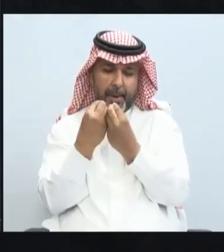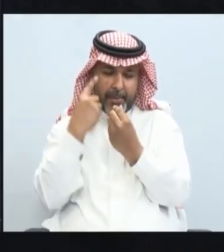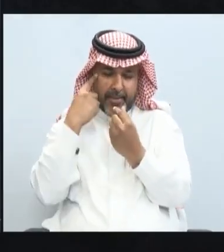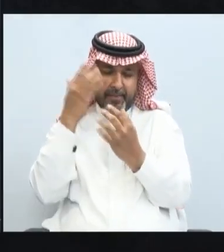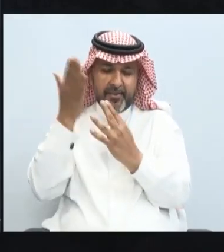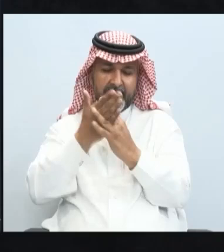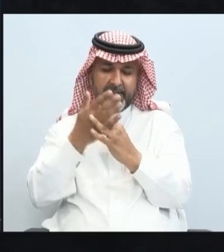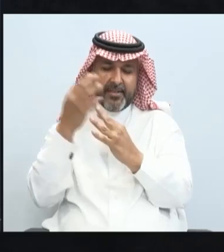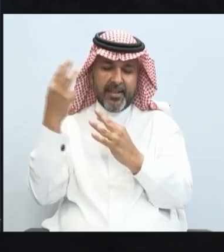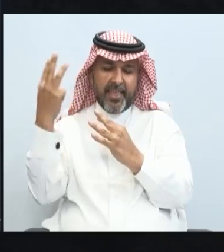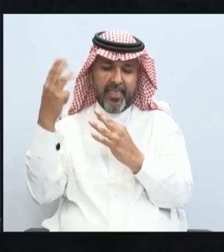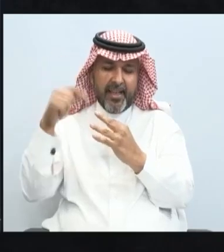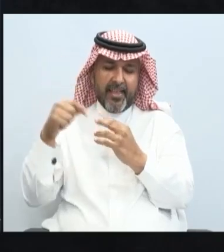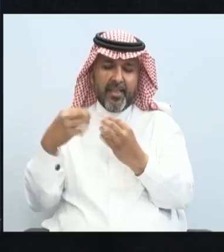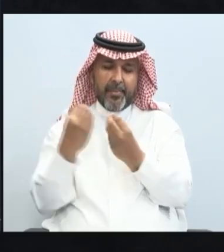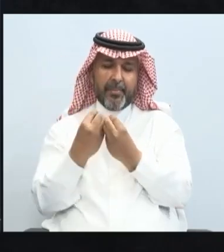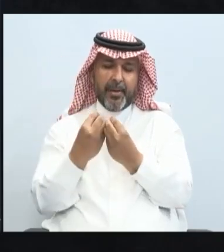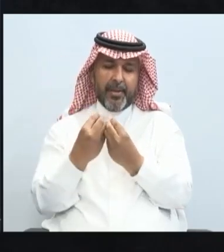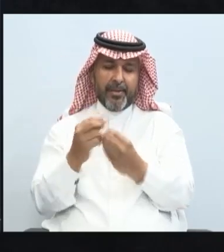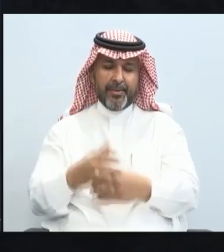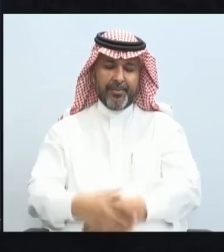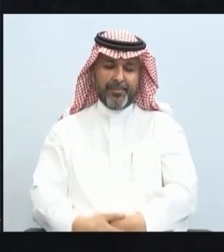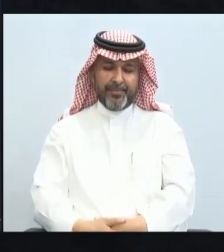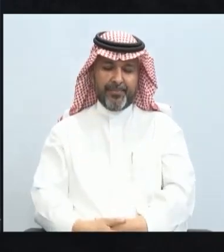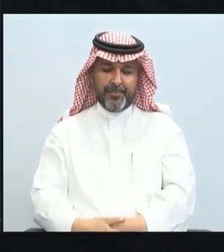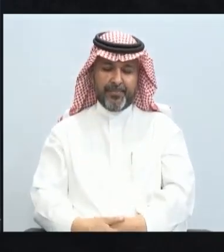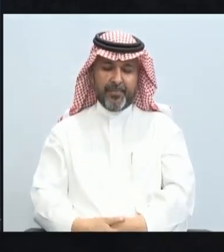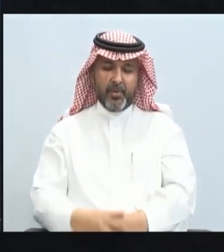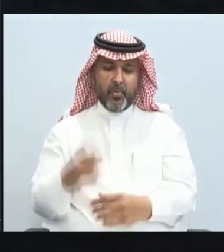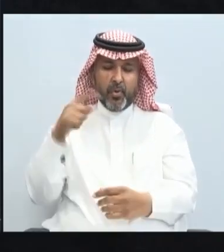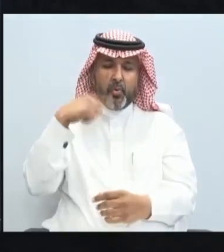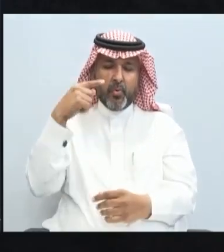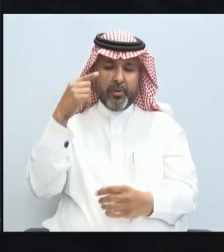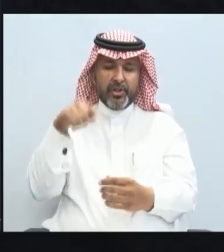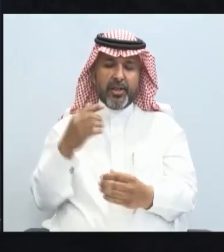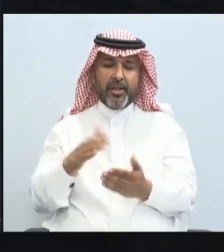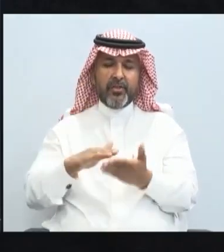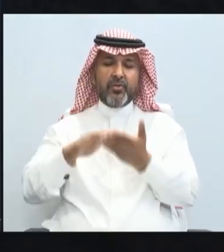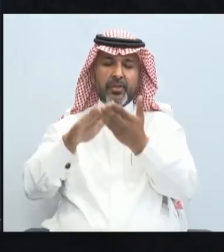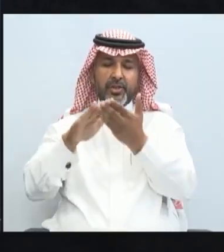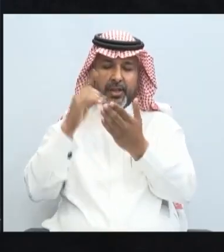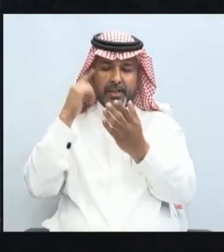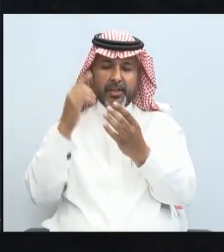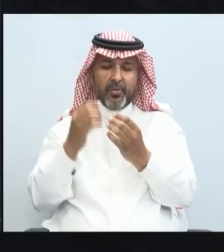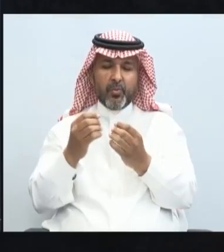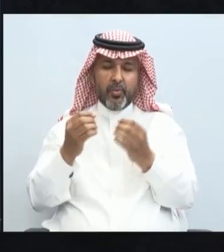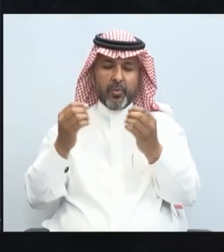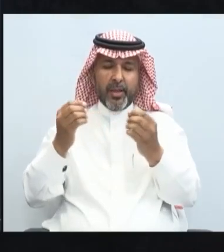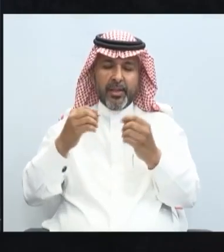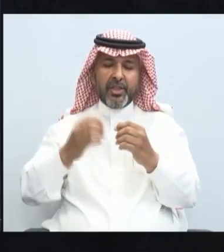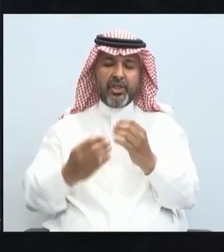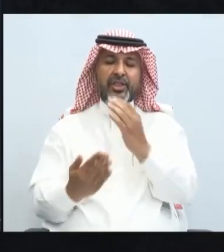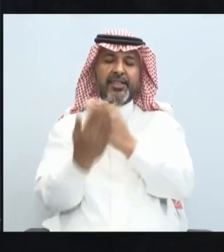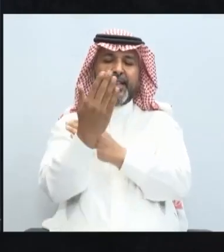اكون وفقت في طرح هذا المنهج لكم داعيه من الله العلي القدير لكم والنجاح والتفوق وان ينعكس هذا